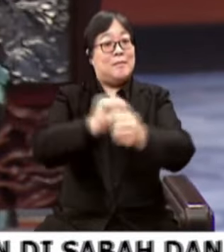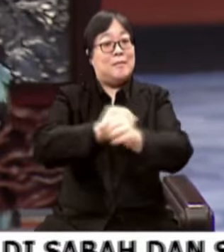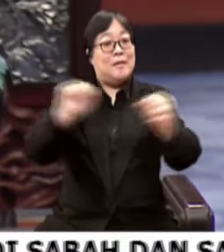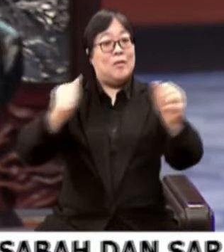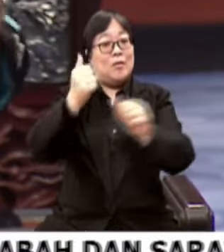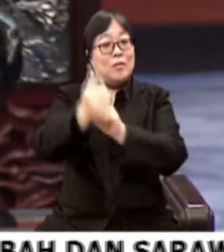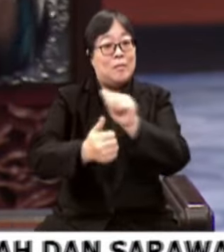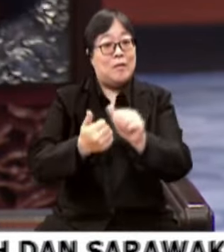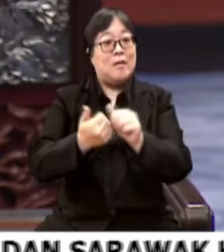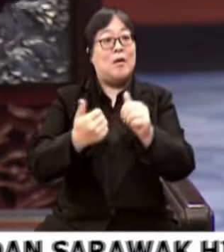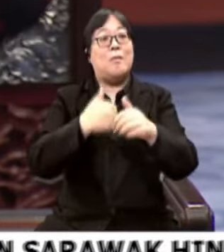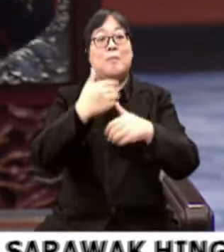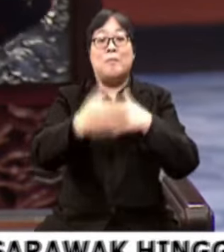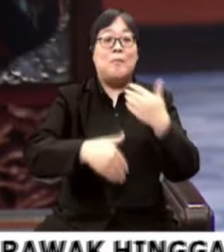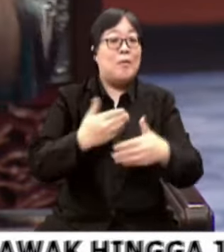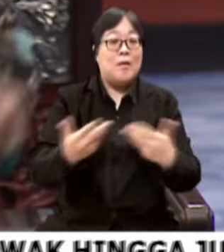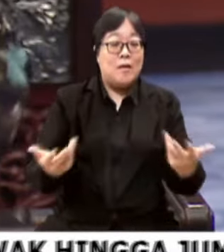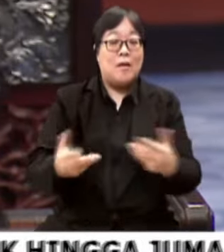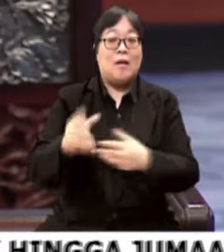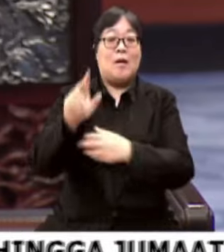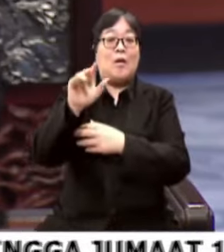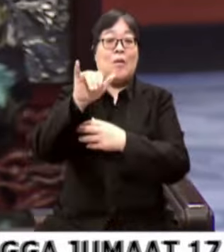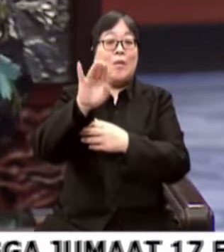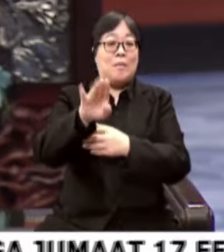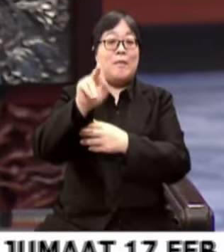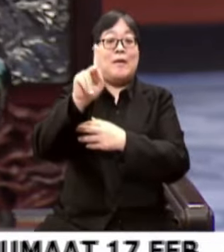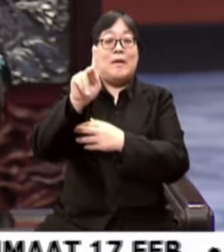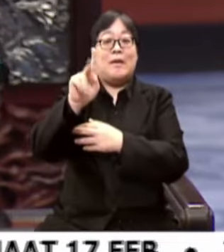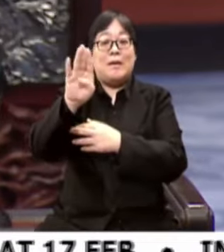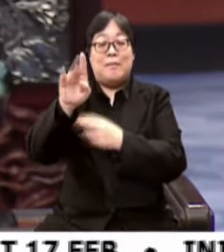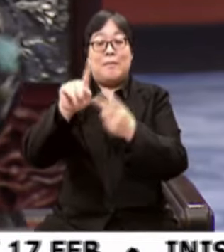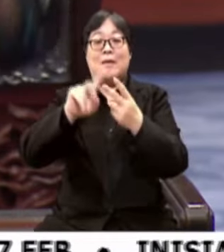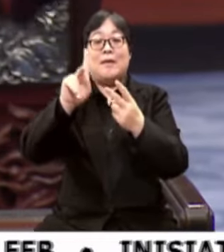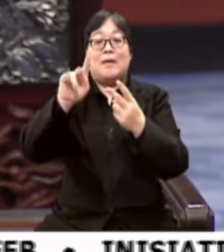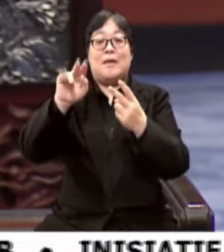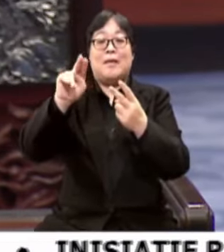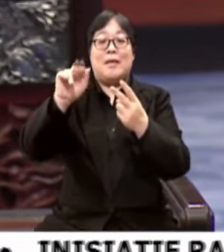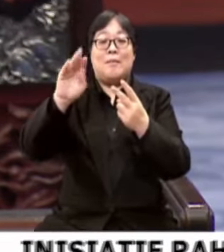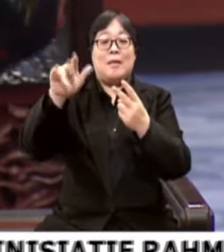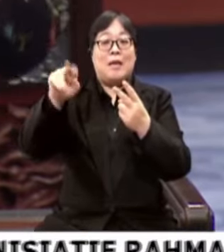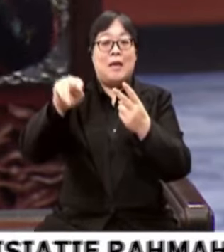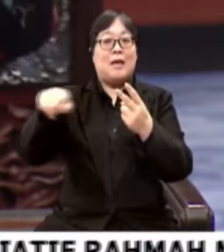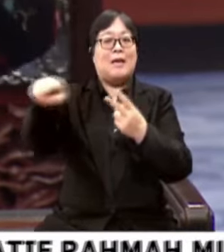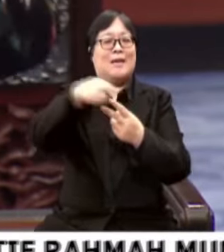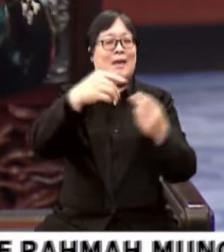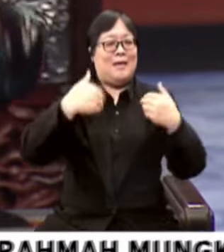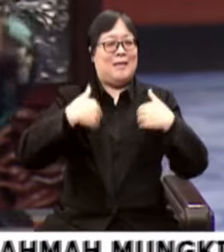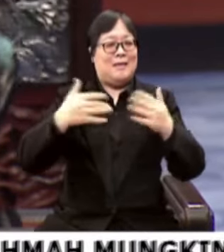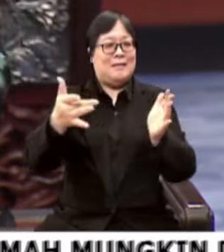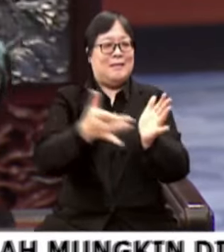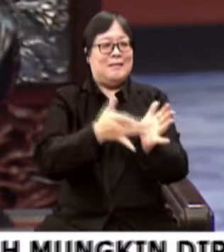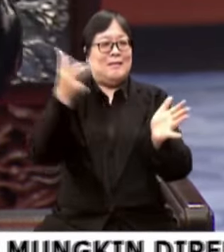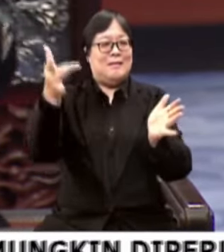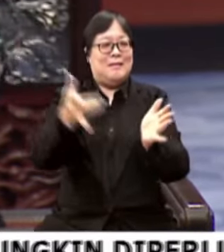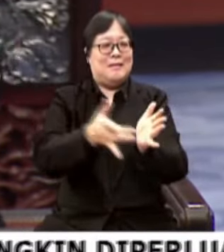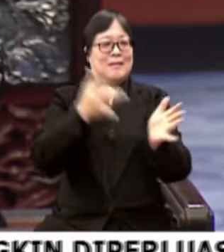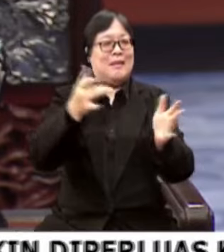dan proses tetapi padi yang disebut oleh yang membawaku terbaru dan juga tanda tangan mereka yang mengambil kesempatan daripada menjadi